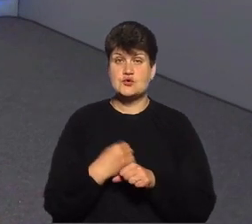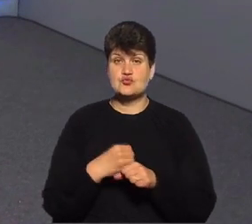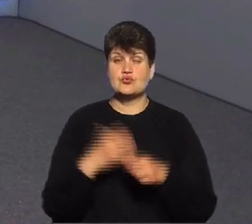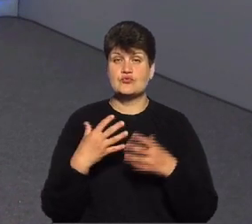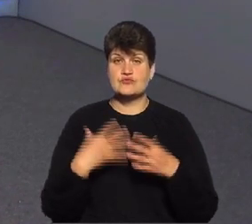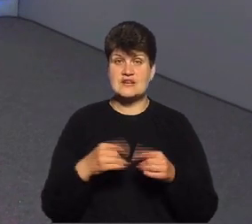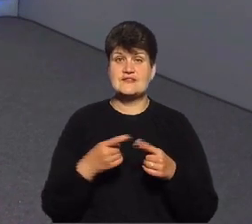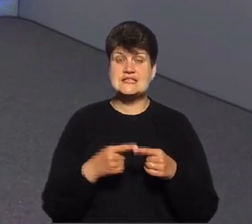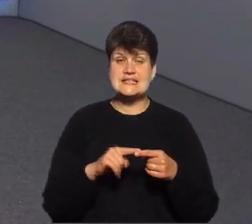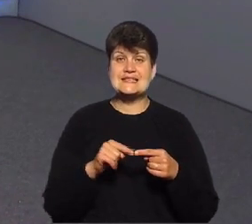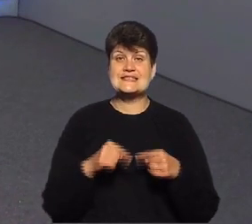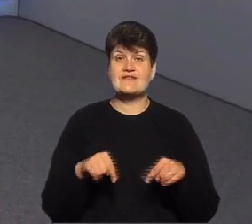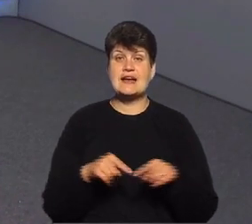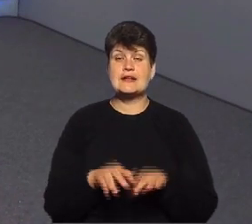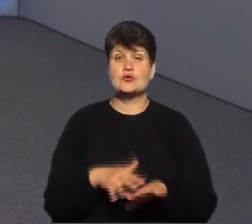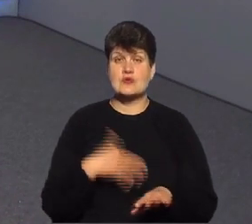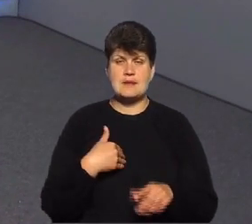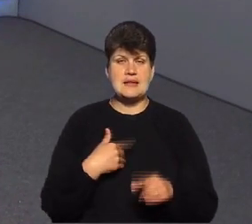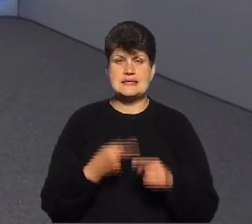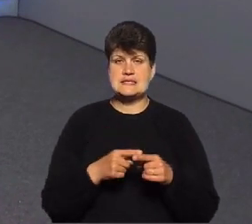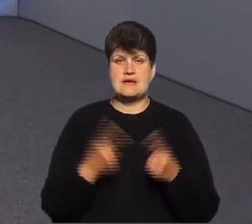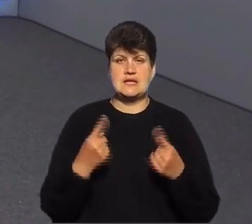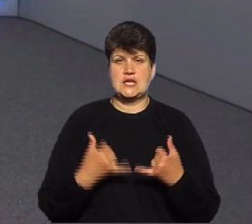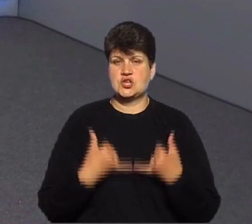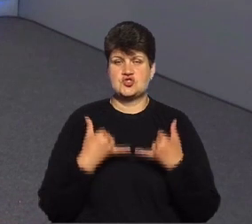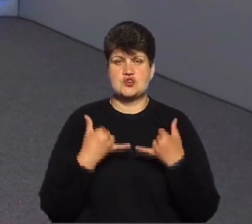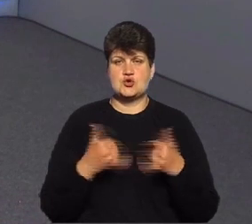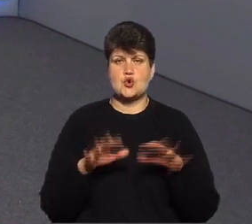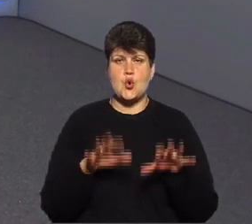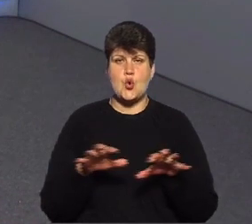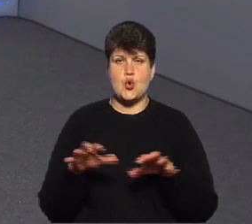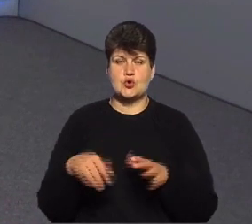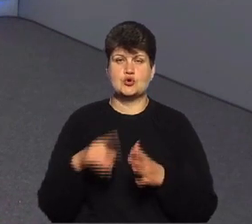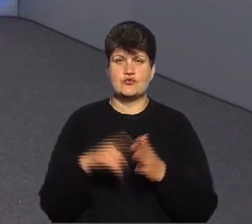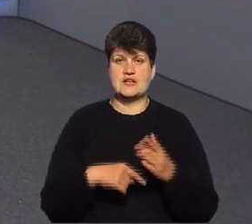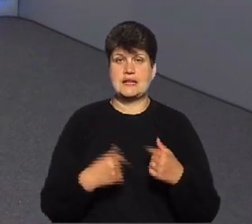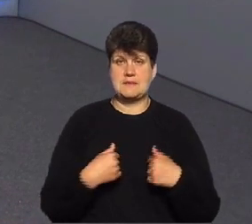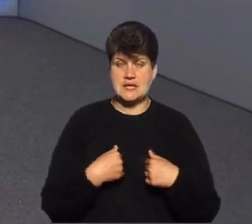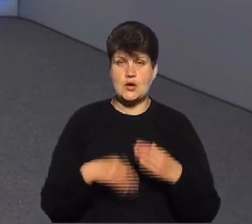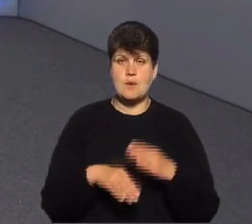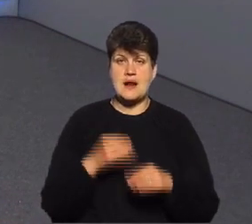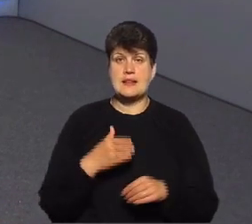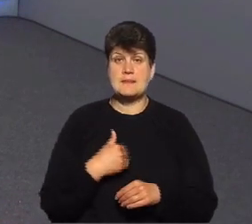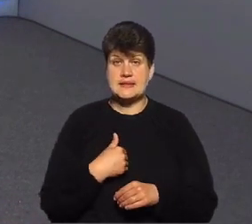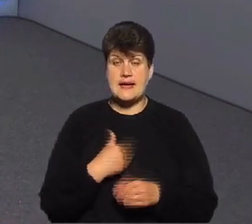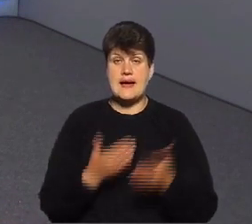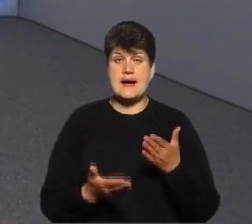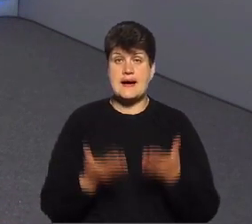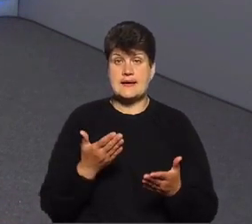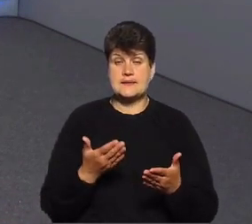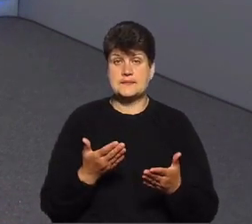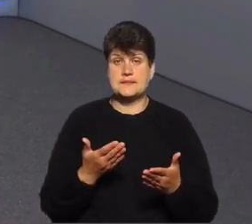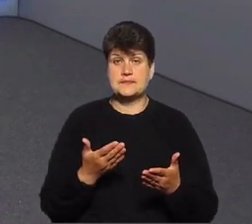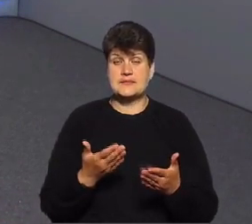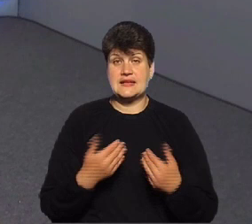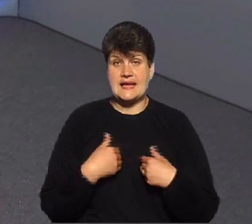довше. Для мене це велика честь, що голови довірили мені і обрали мене, але і я, ну, дійсно знаю,